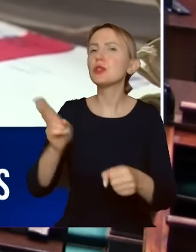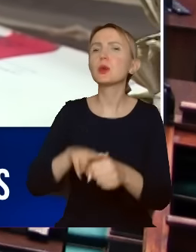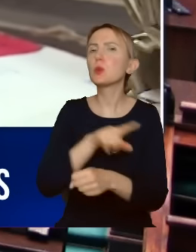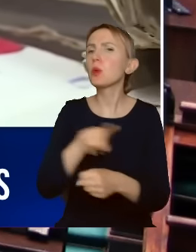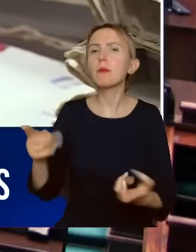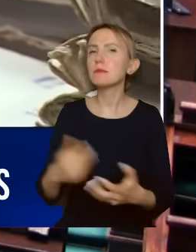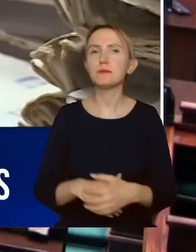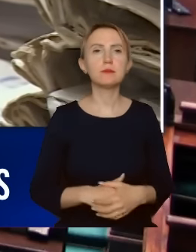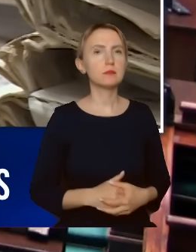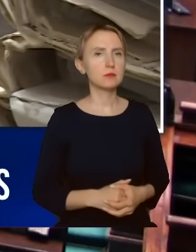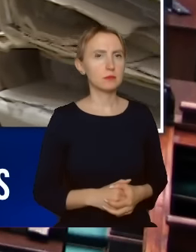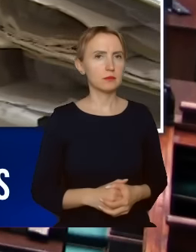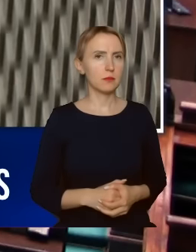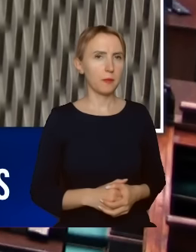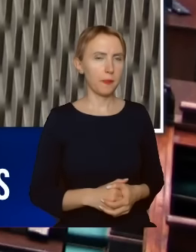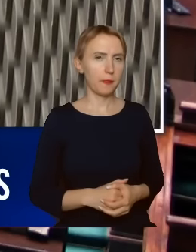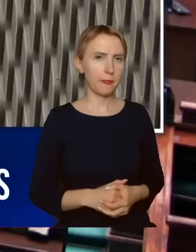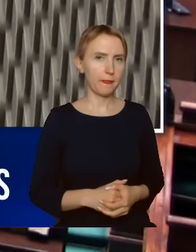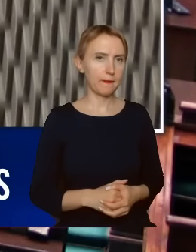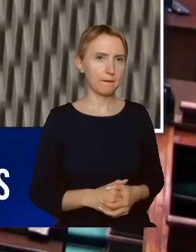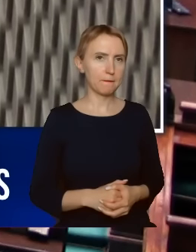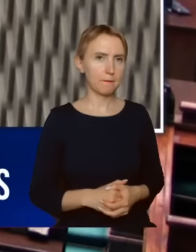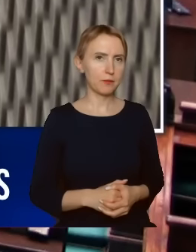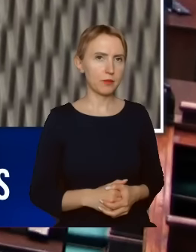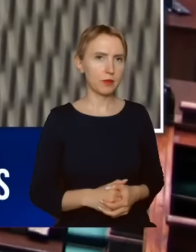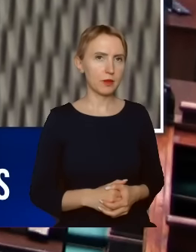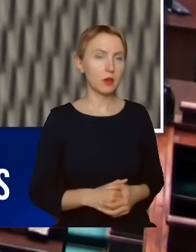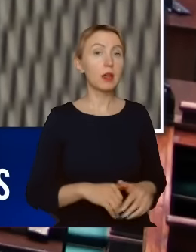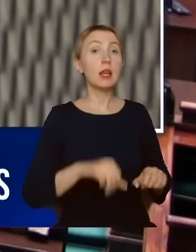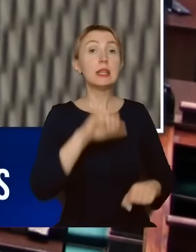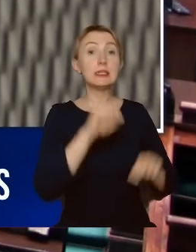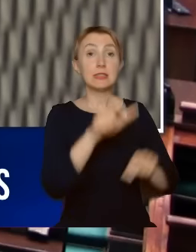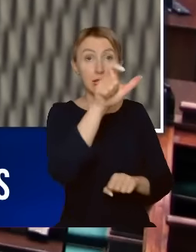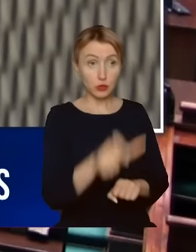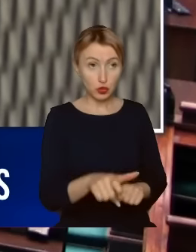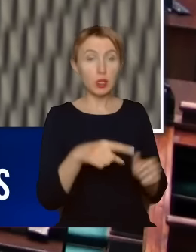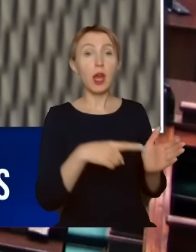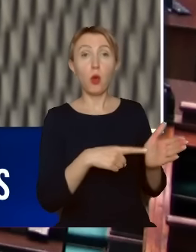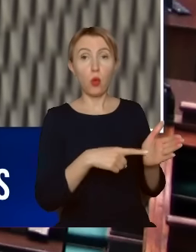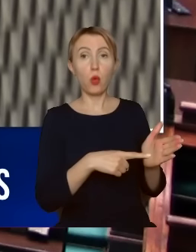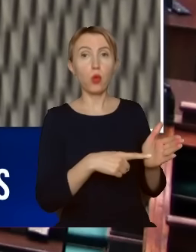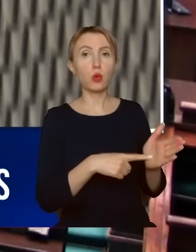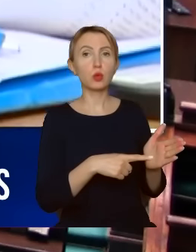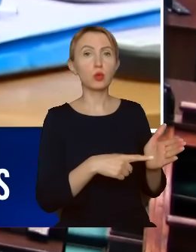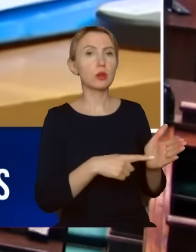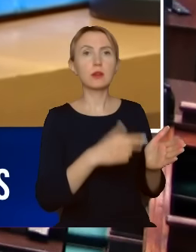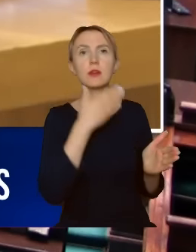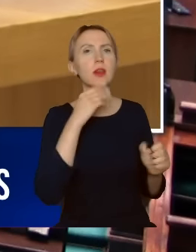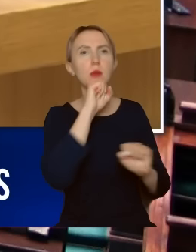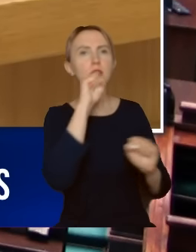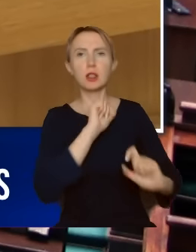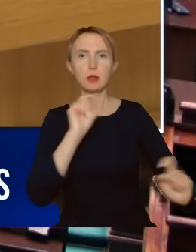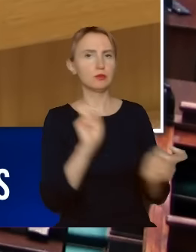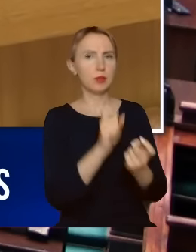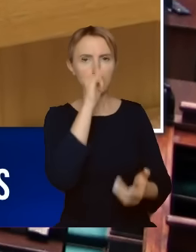mówi Przepraszam znaczy status sędziego jest statusem który nie podlega żadnemu podważenie więc